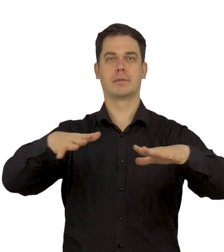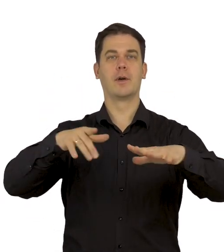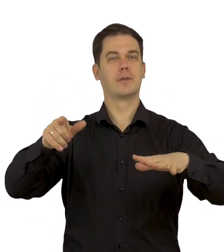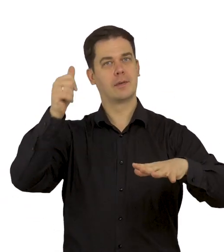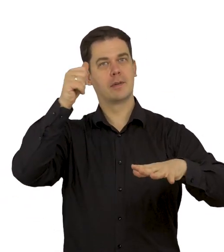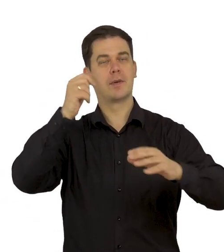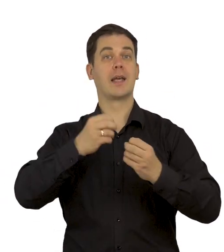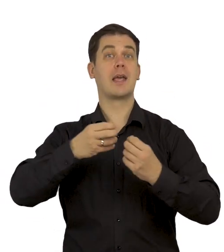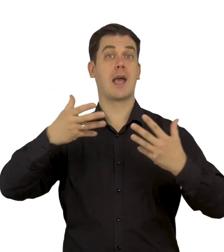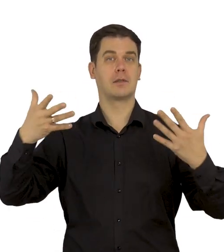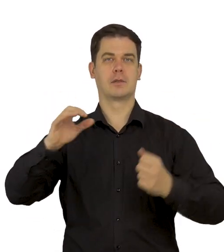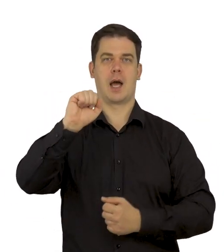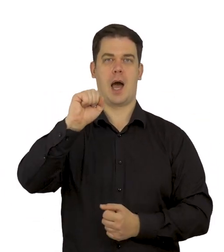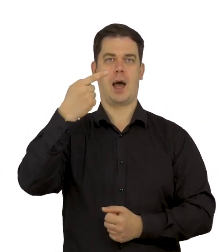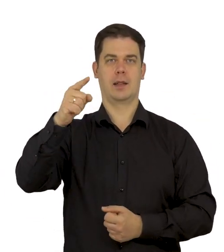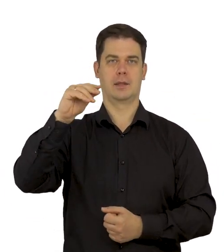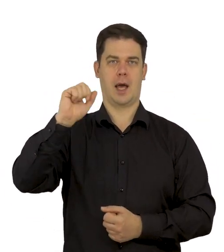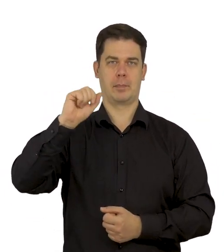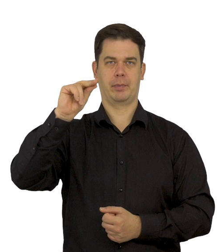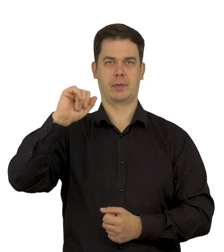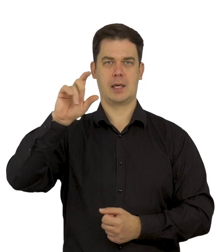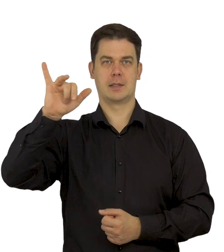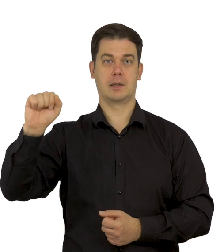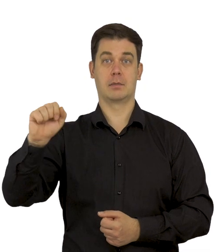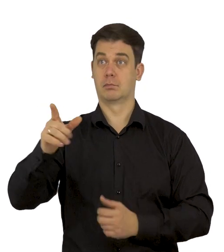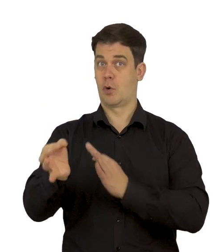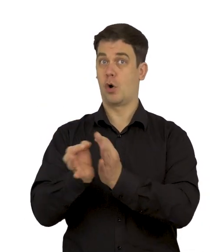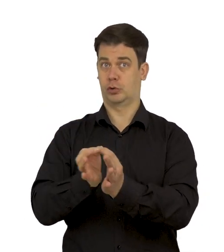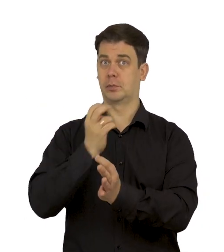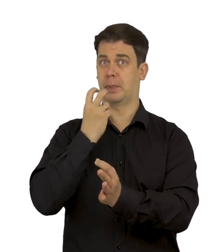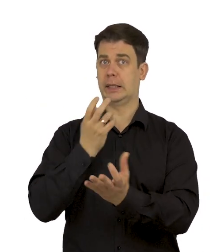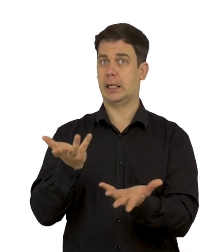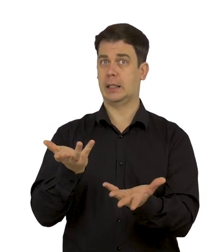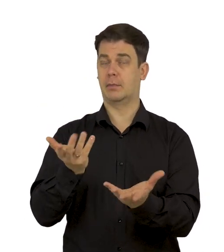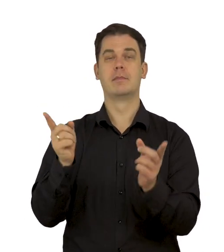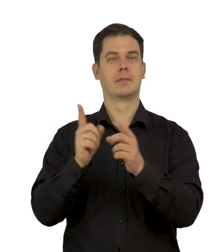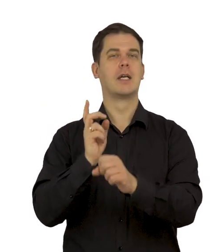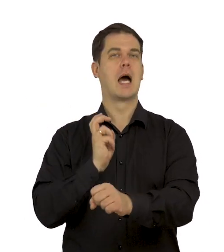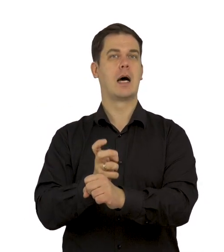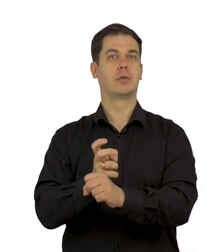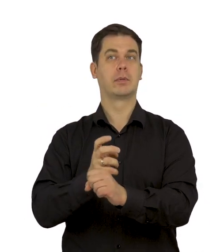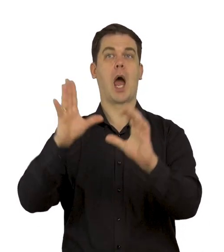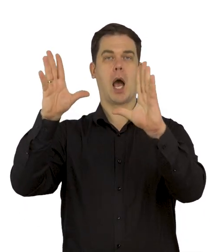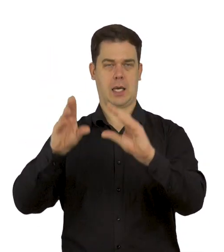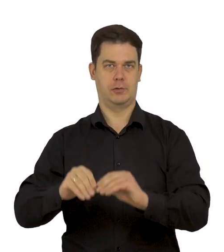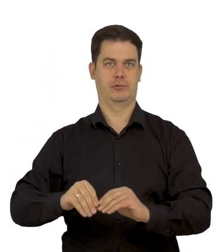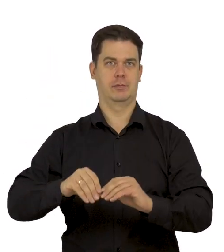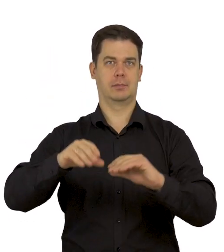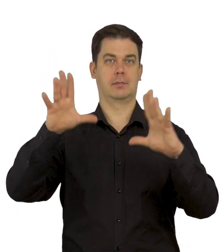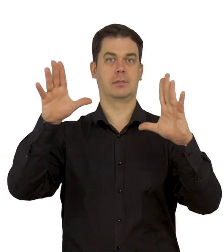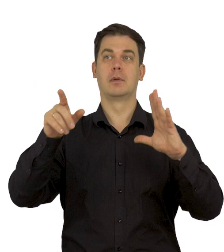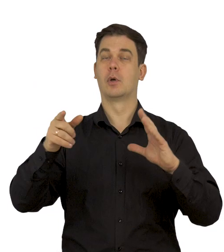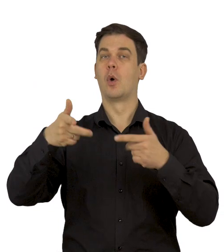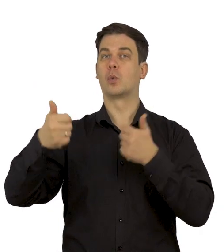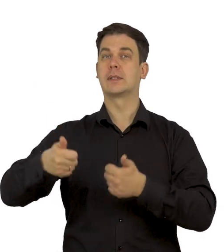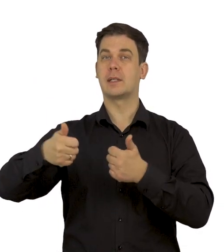zwaną jasność adaptacyjną. Zaoszczędzić baterię pozwoli nam też opcja automatycznego wygaszania ekranu, którą znajdziecie